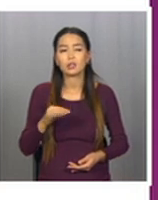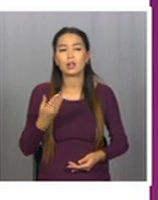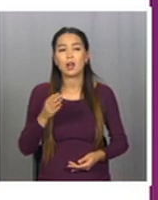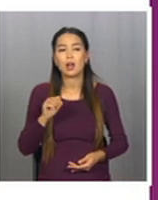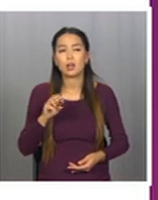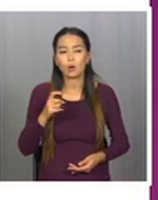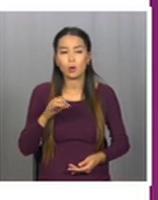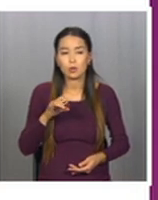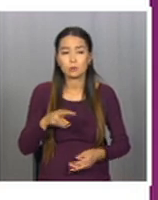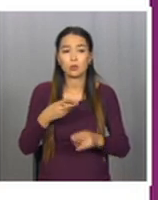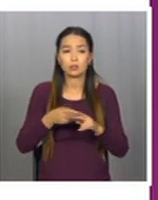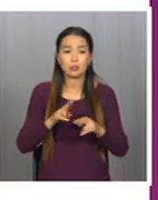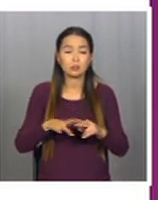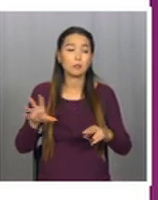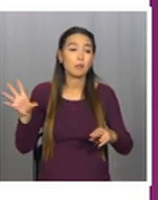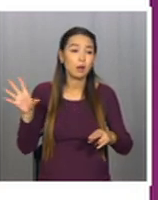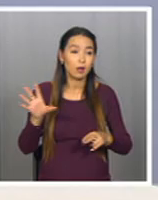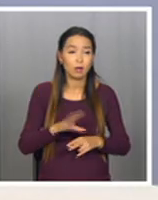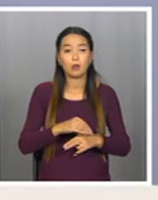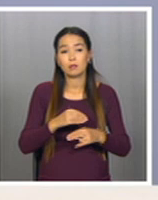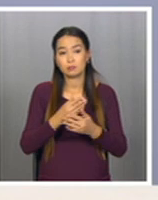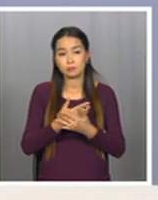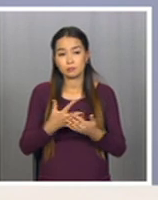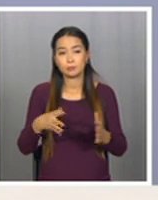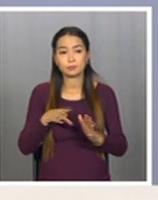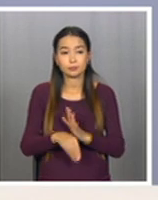деген біздің ғалымдар қалыптасты.